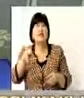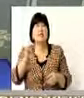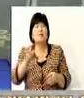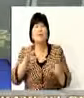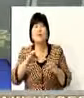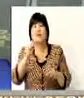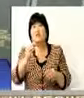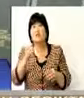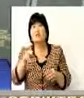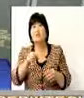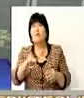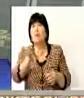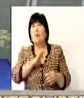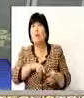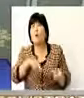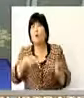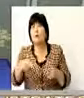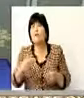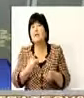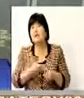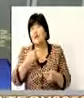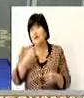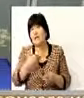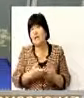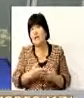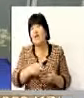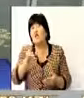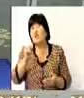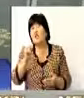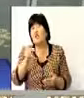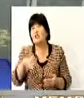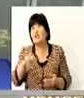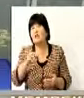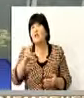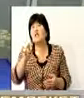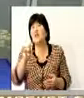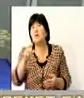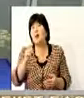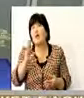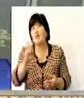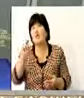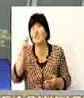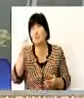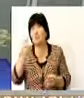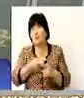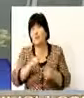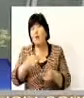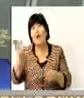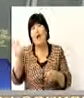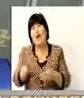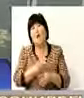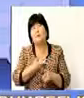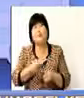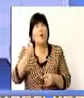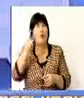ш дыбысының орнына қолданылса дедік те, ал ч дыбысы, кәдімгі Чапаев дегендегі ч дыбысы бұл алынып тастаса деген